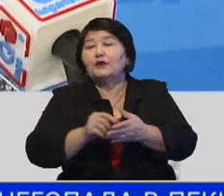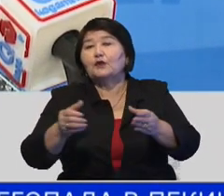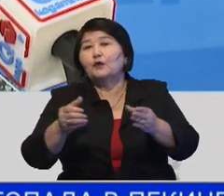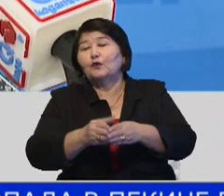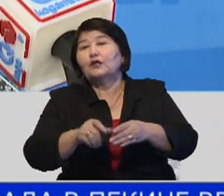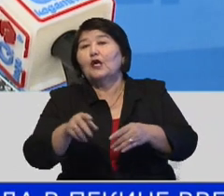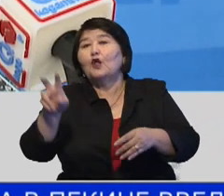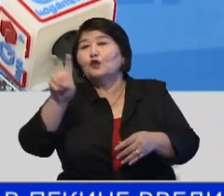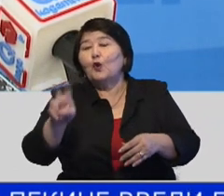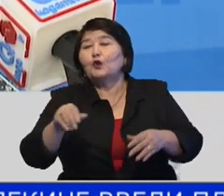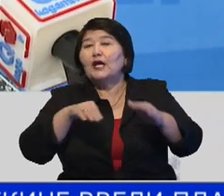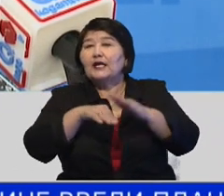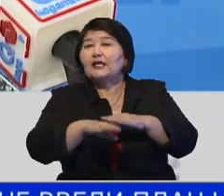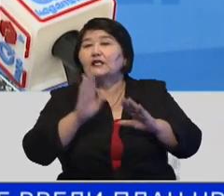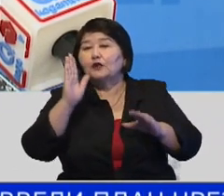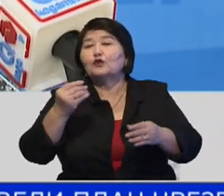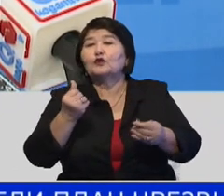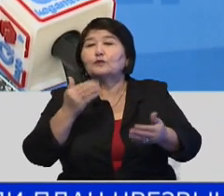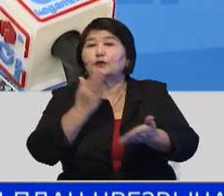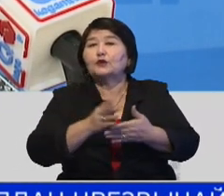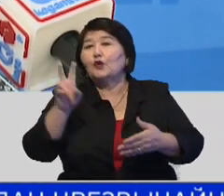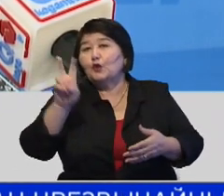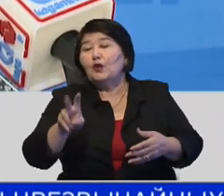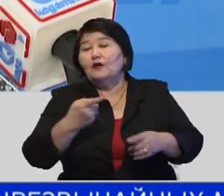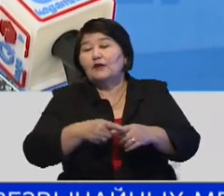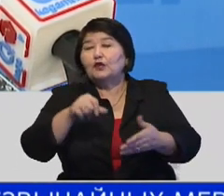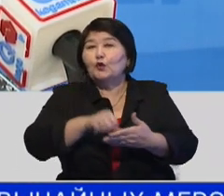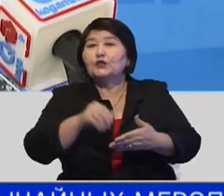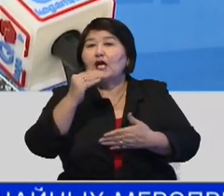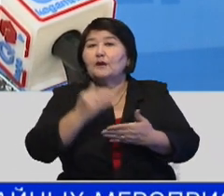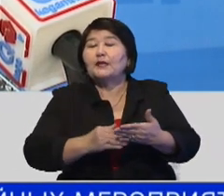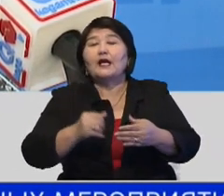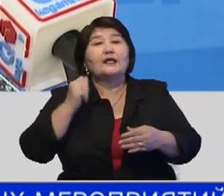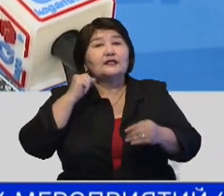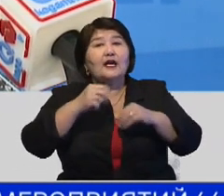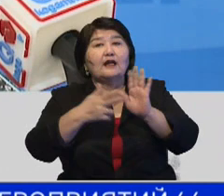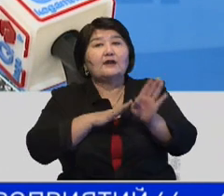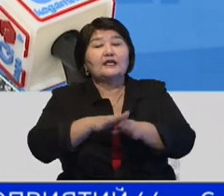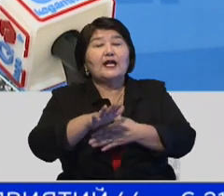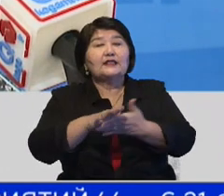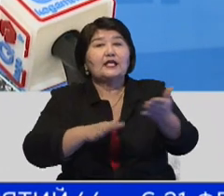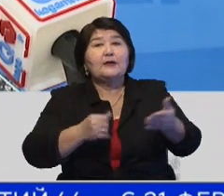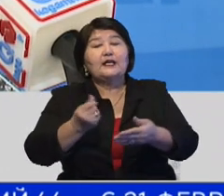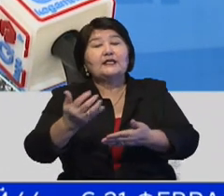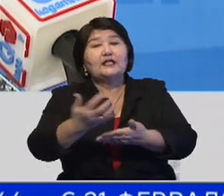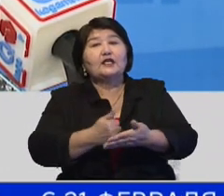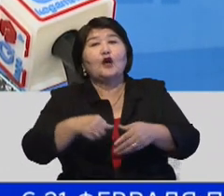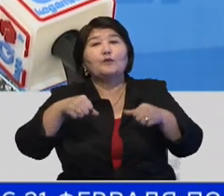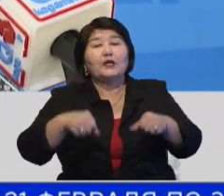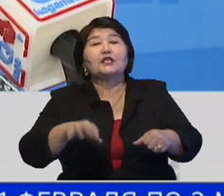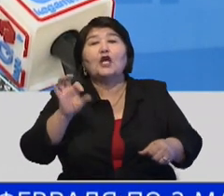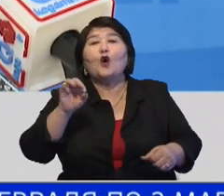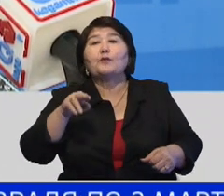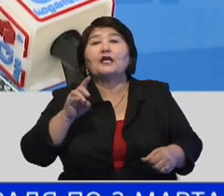переводиться в долларах и храниться там будут также в долларах по достижению участникам программы совершеннолетия он подаёт заявку о снятии денег уполномоченному